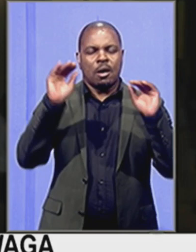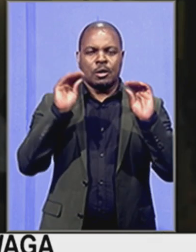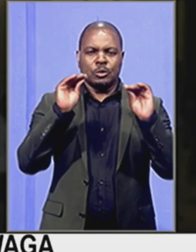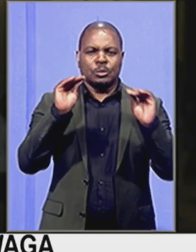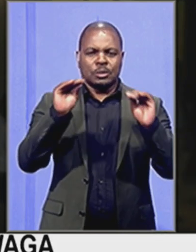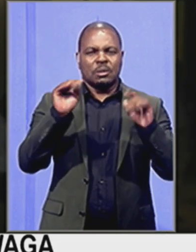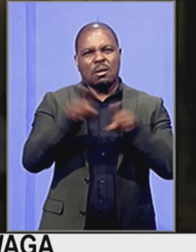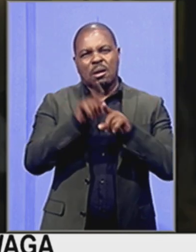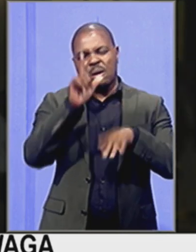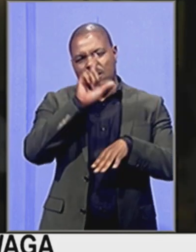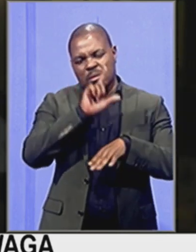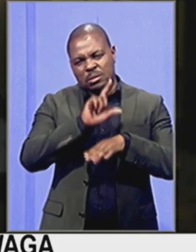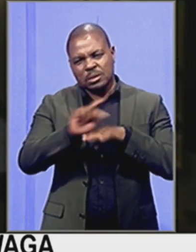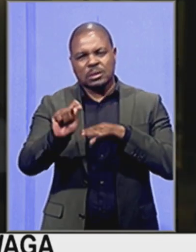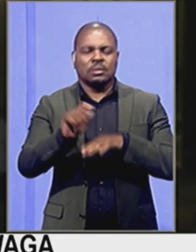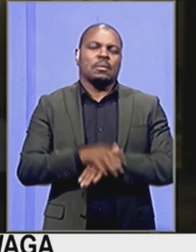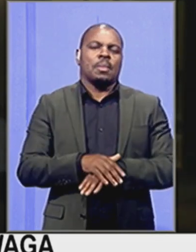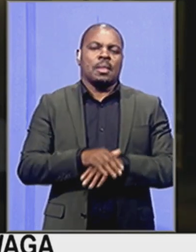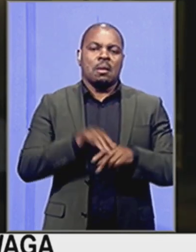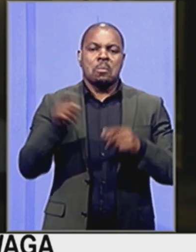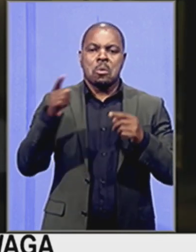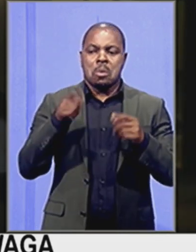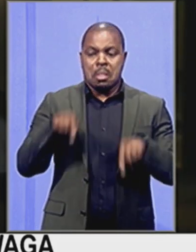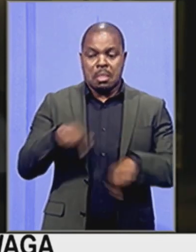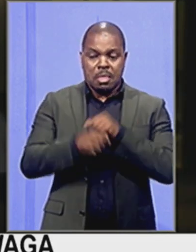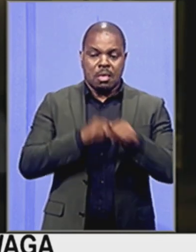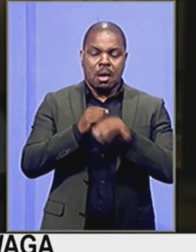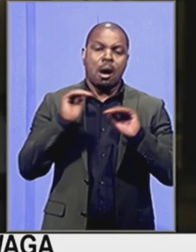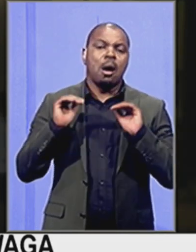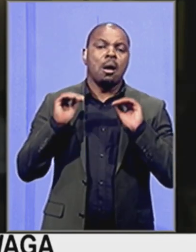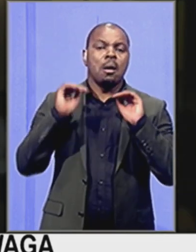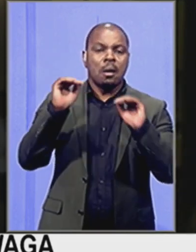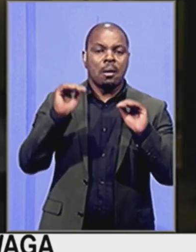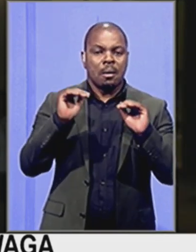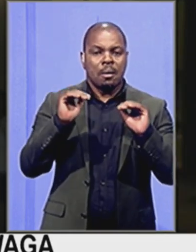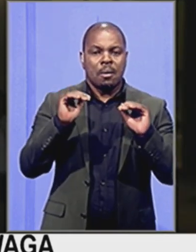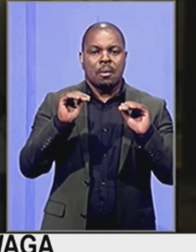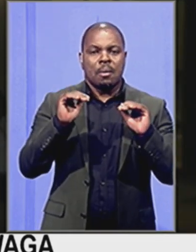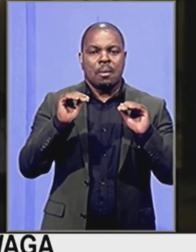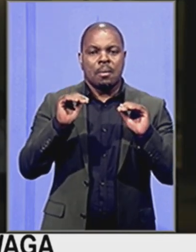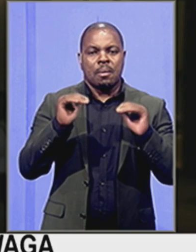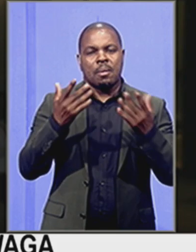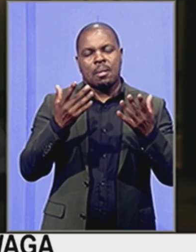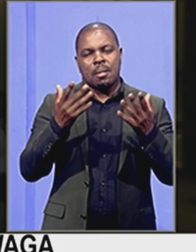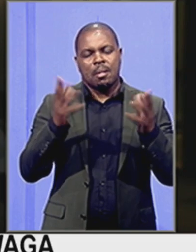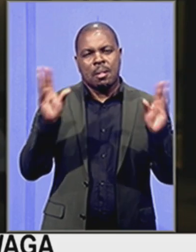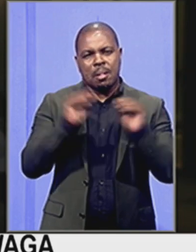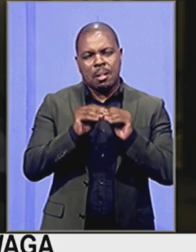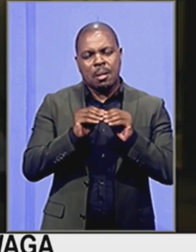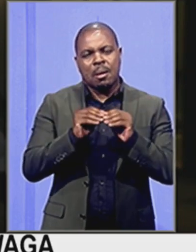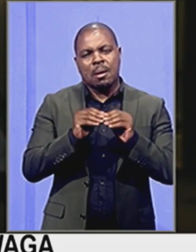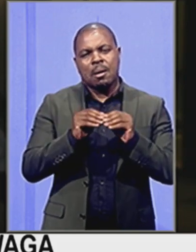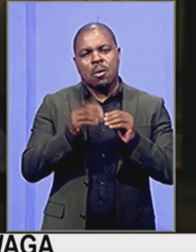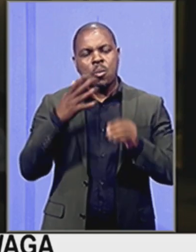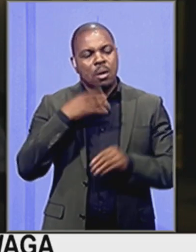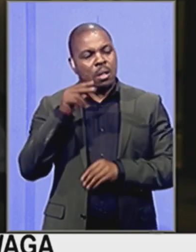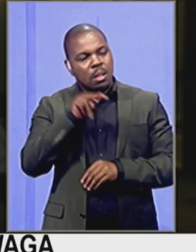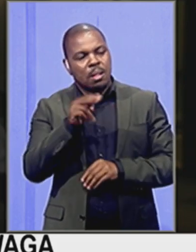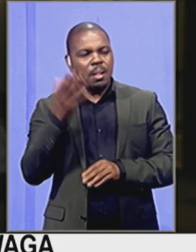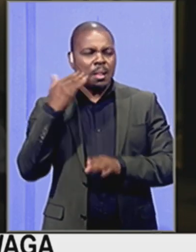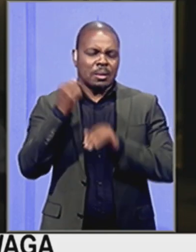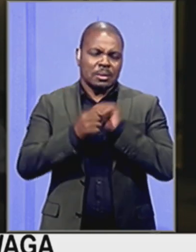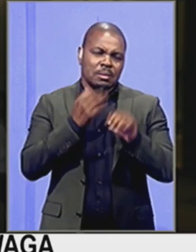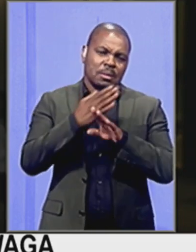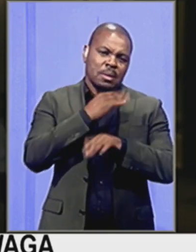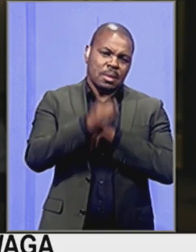bo di-technicon ba ile ba rotoga ngwagoko ba ile ba bona increase yeo dinomoro tšeo di ile di a rotoga re ile ra bona ngwago